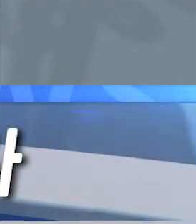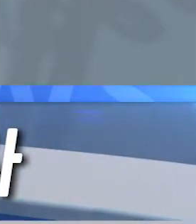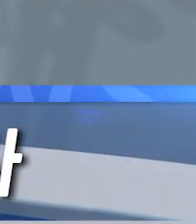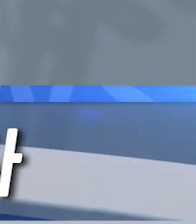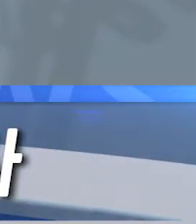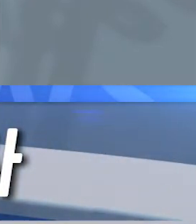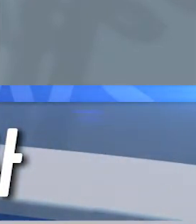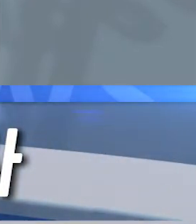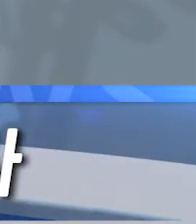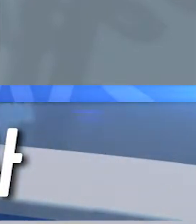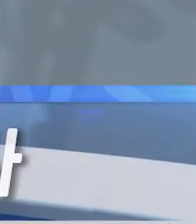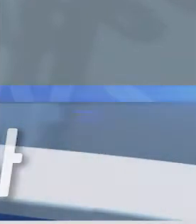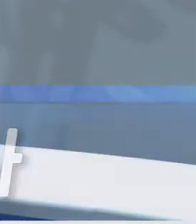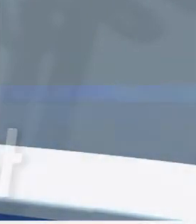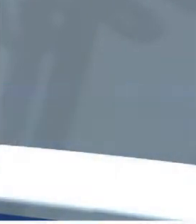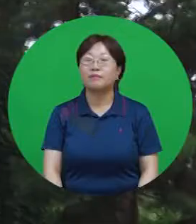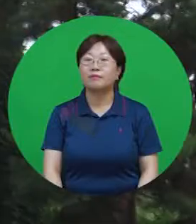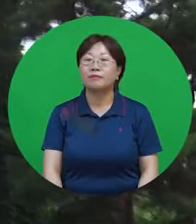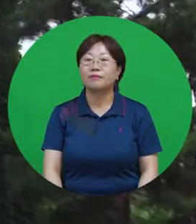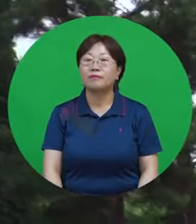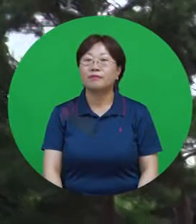변장 지금 만나보겠습니다